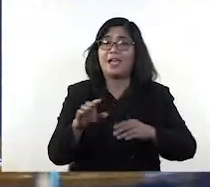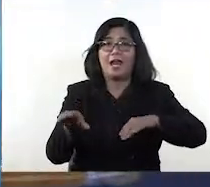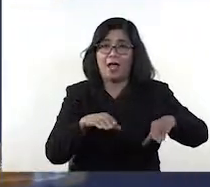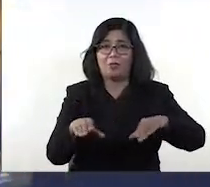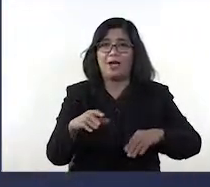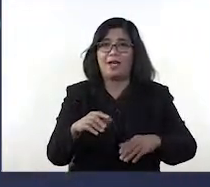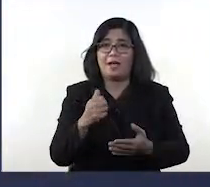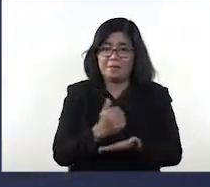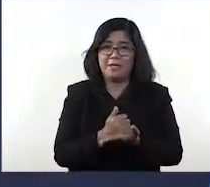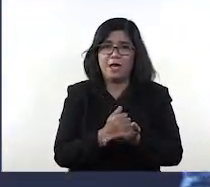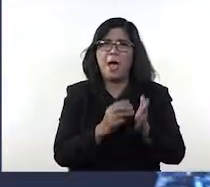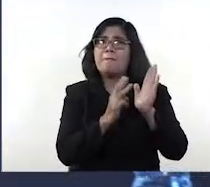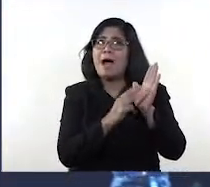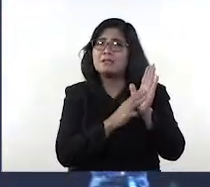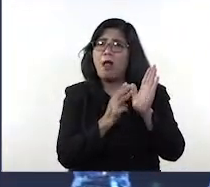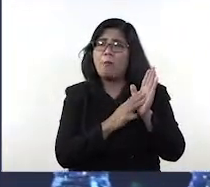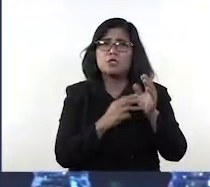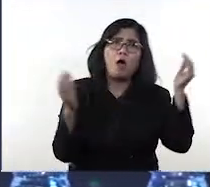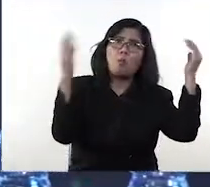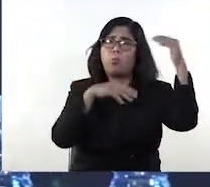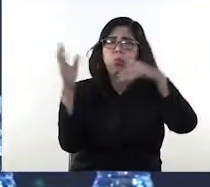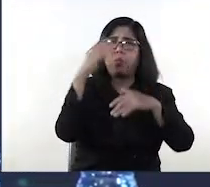Hai badainya nggak perlu kita urusin